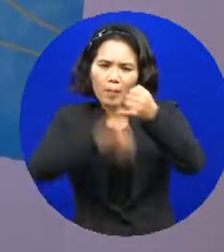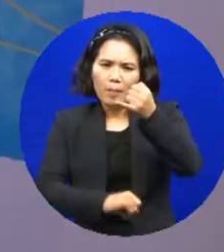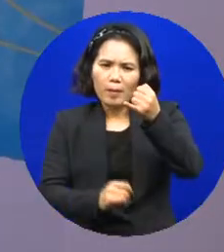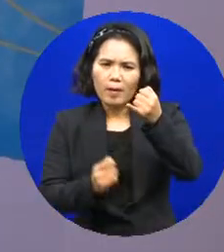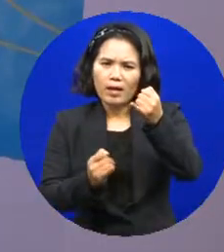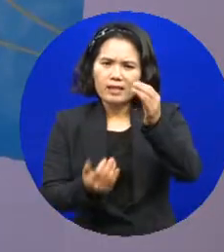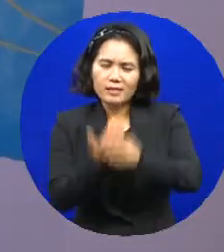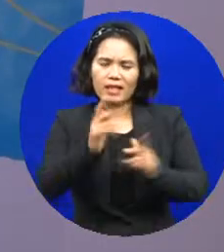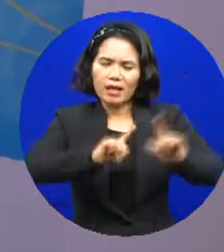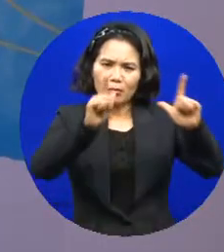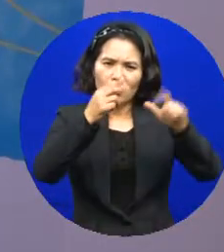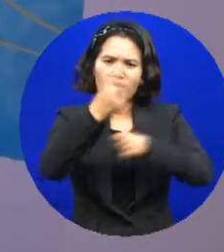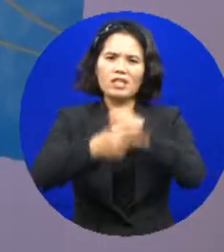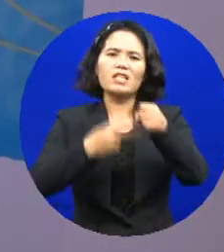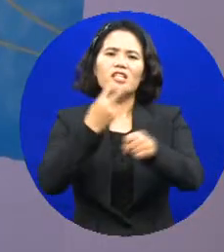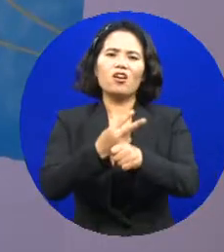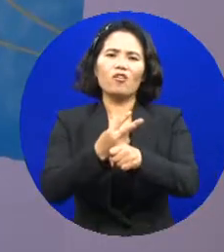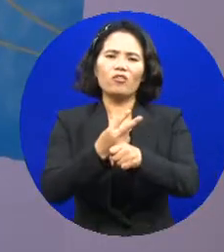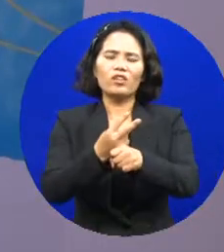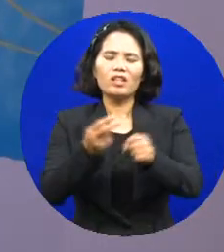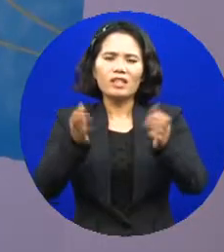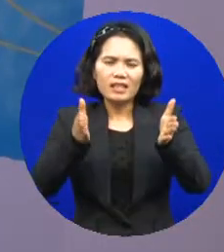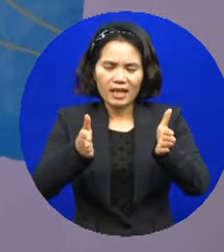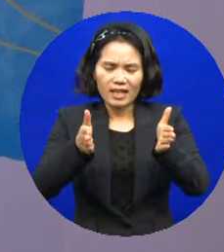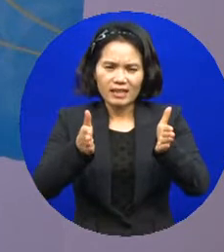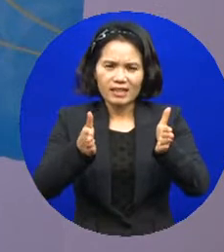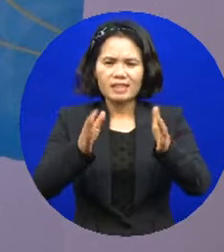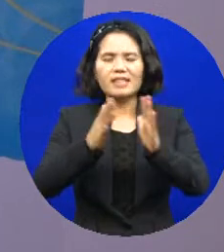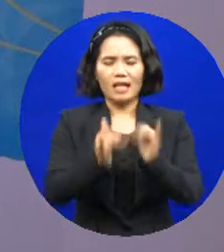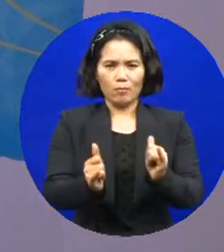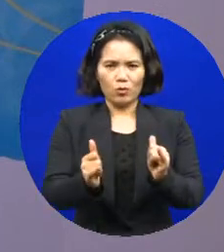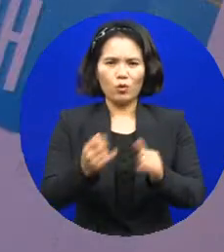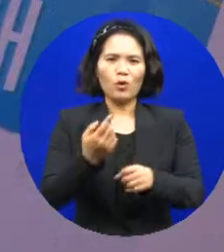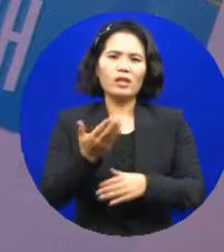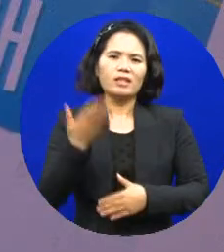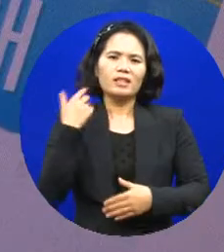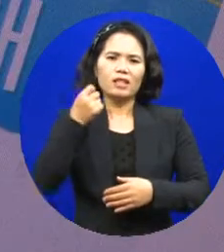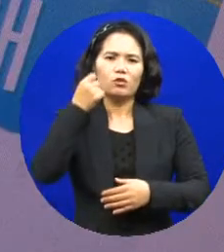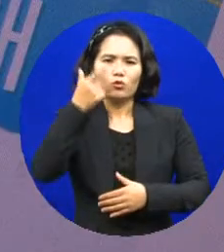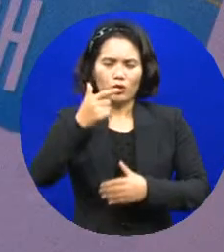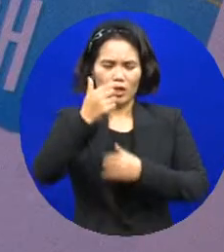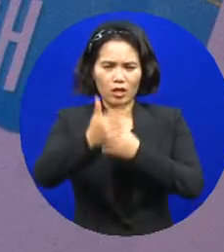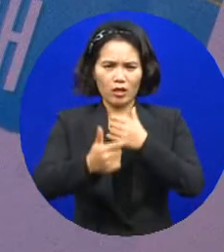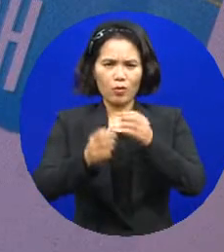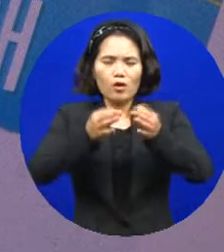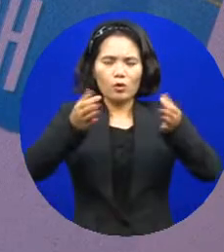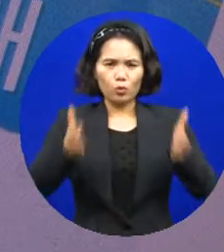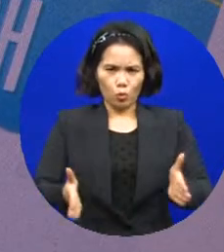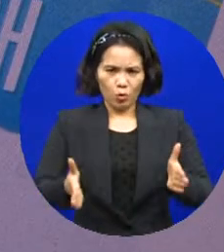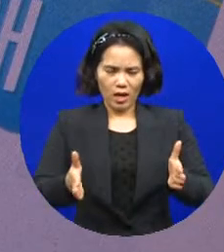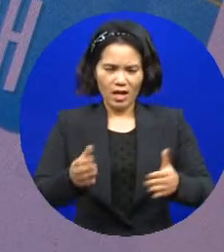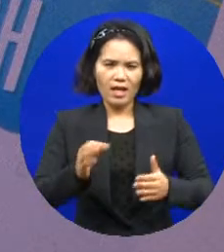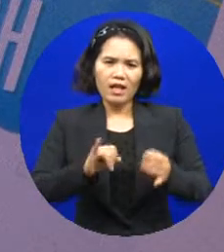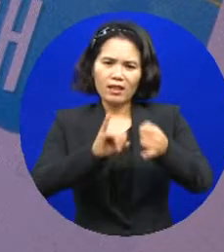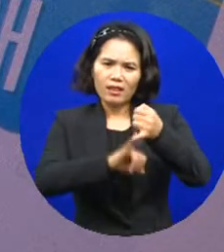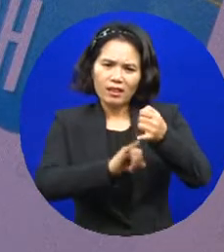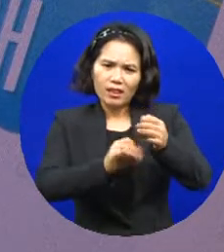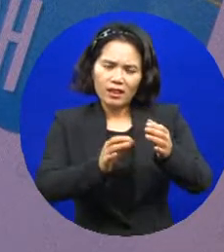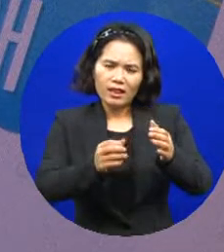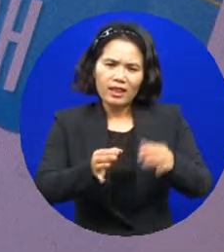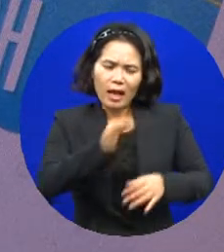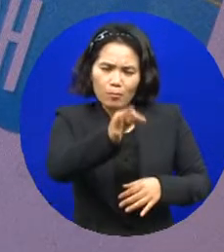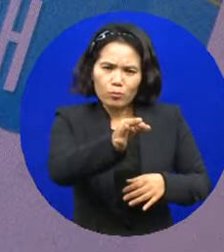체납 발생일로부터 2년이 지난 지방세가 3천만 원 이상인 체납자로 시는 지난 6개월간 체납액 납부 및 소명